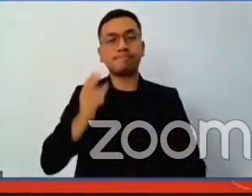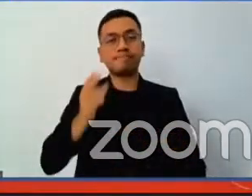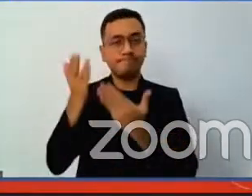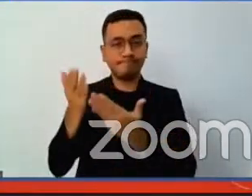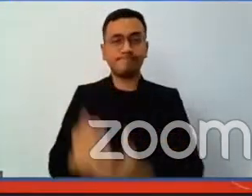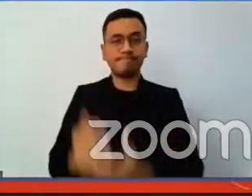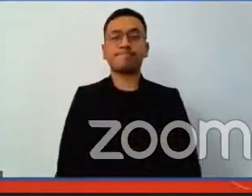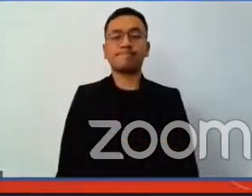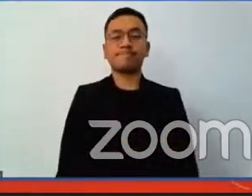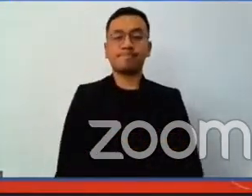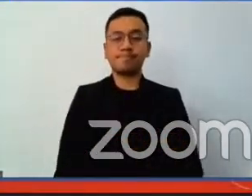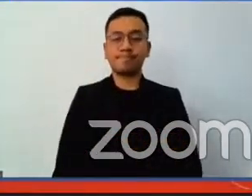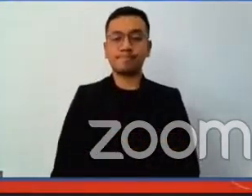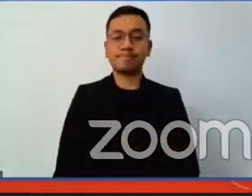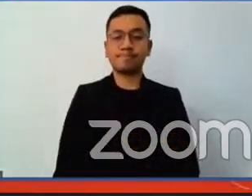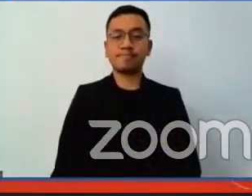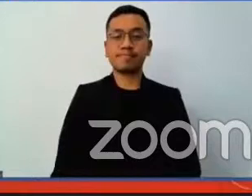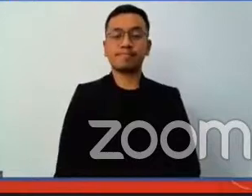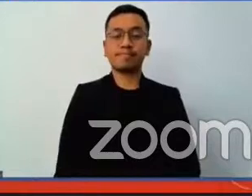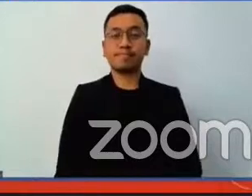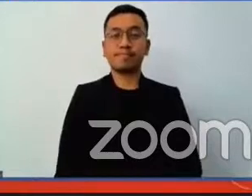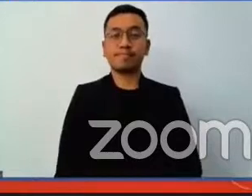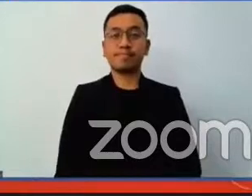Ibu Direktur, kami persilakan.